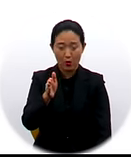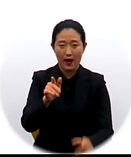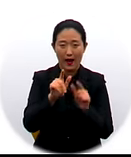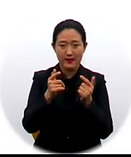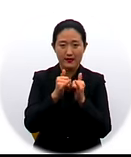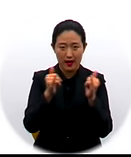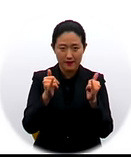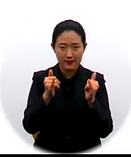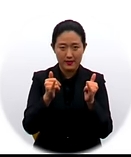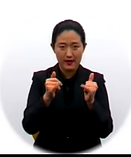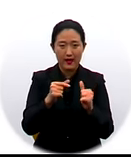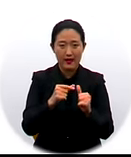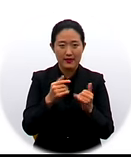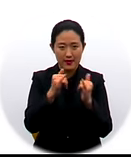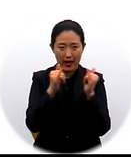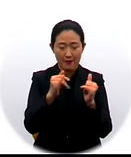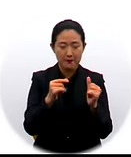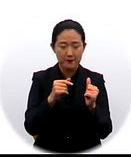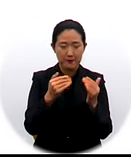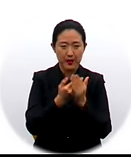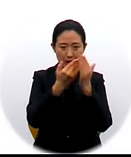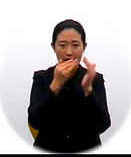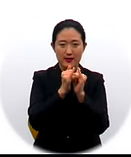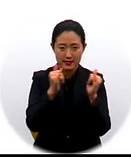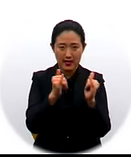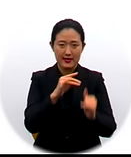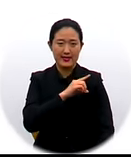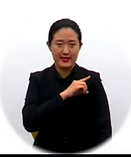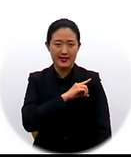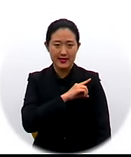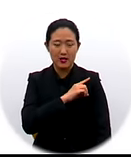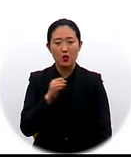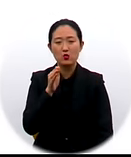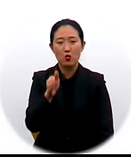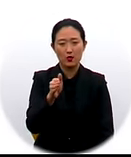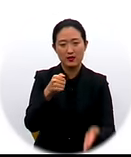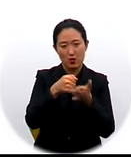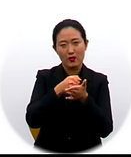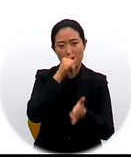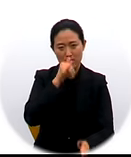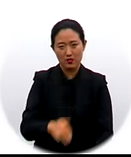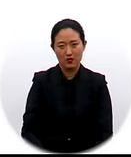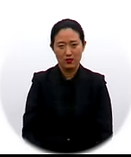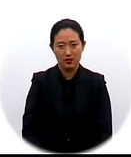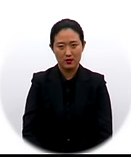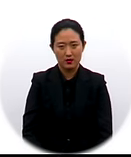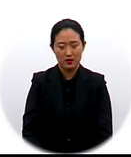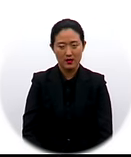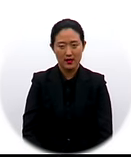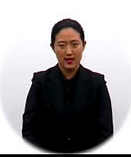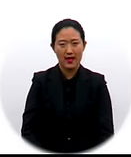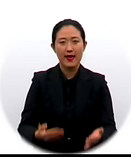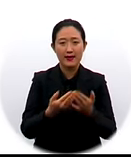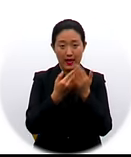교육을 시키는 어떤 기관이 있는데요. 그 기관에서 항상 1등을 하는 개발자는 전공이 정해져